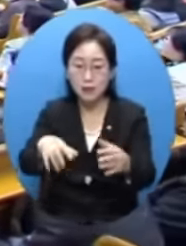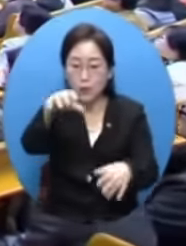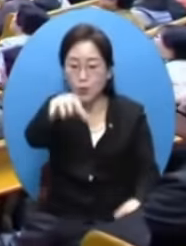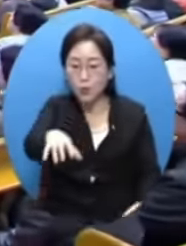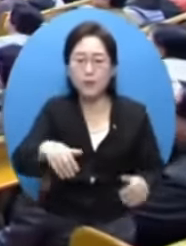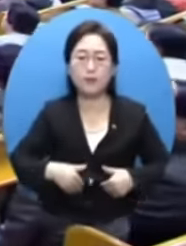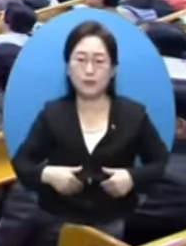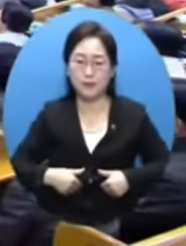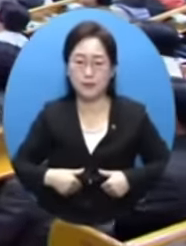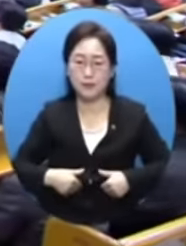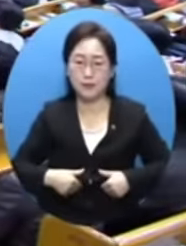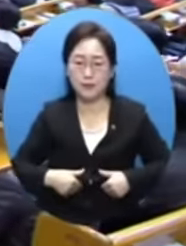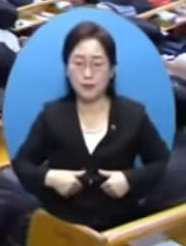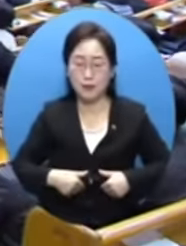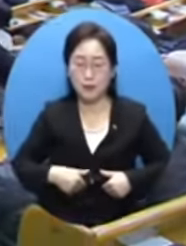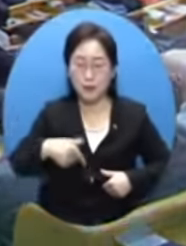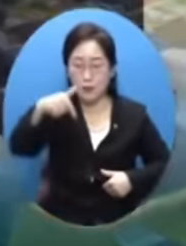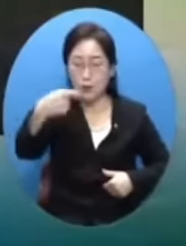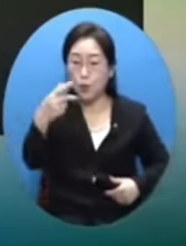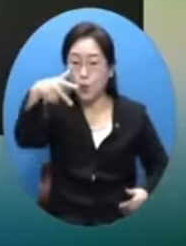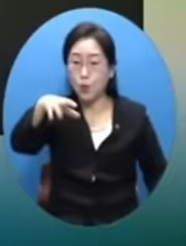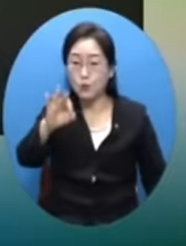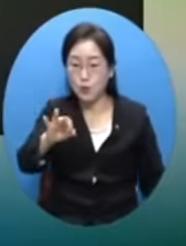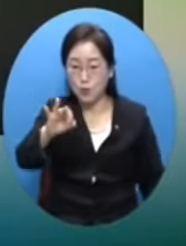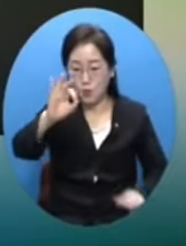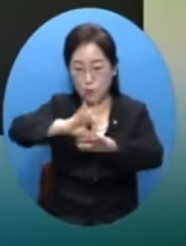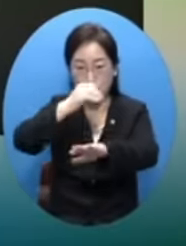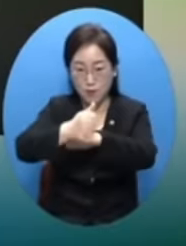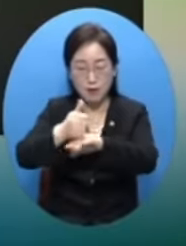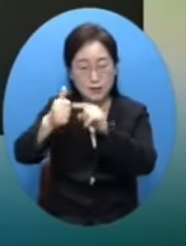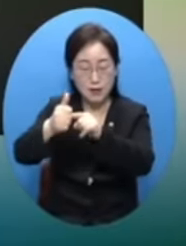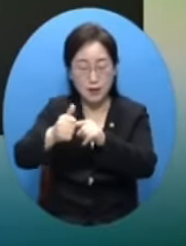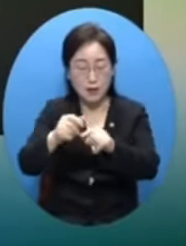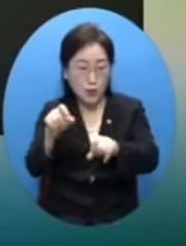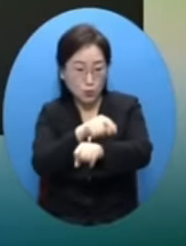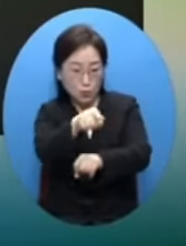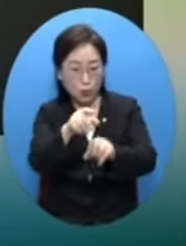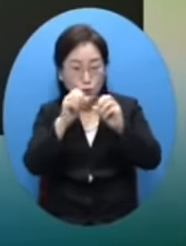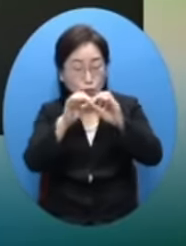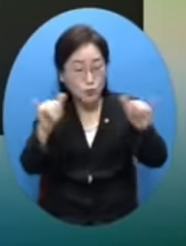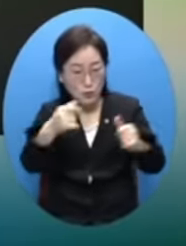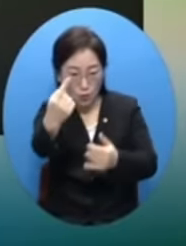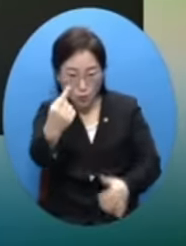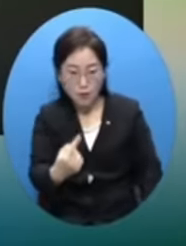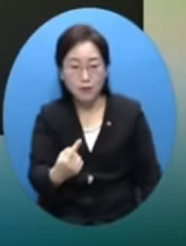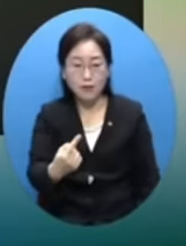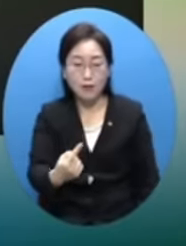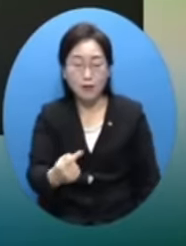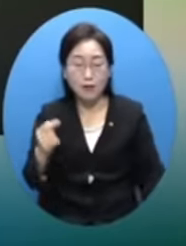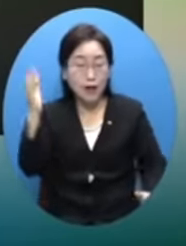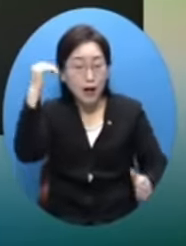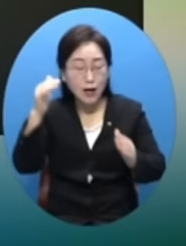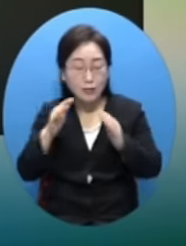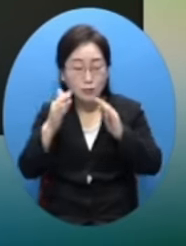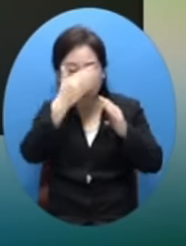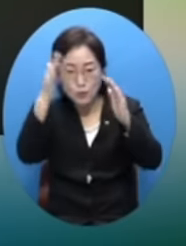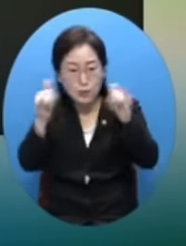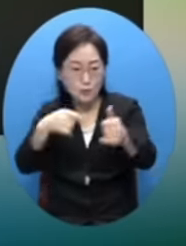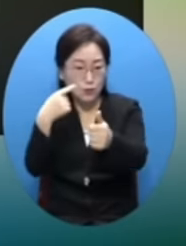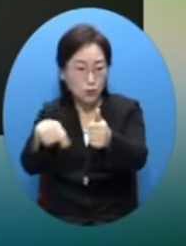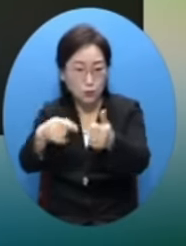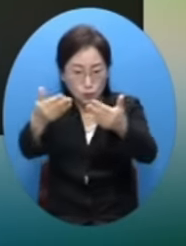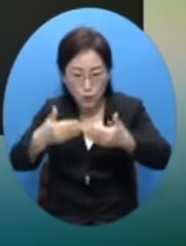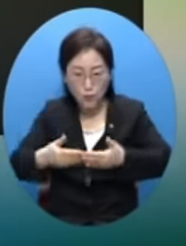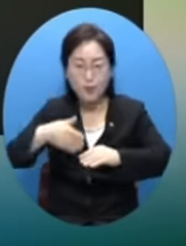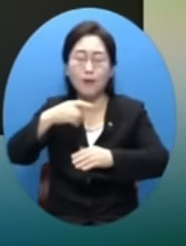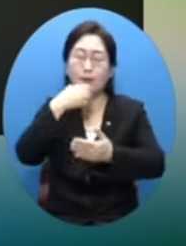했는데, 고종 황제가 특별히 이 선교사가 와서 그렇게 한국의 젊은이들을 교육하는 것에서 감동을 받고